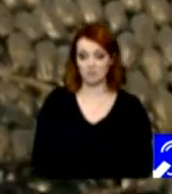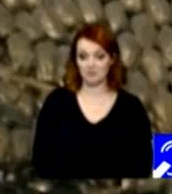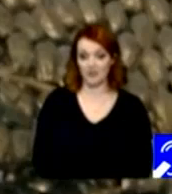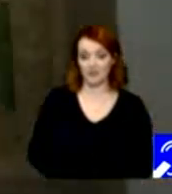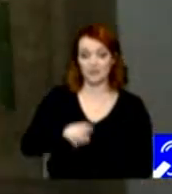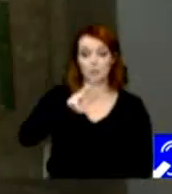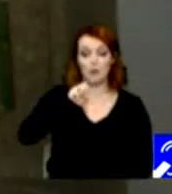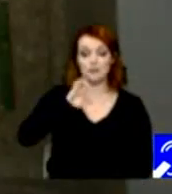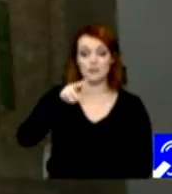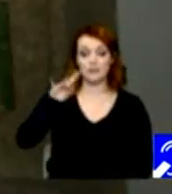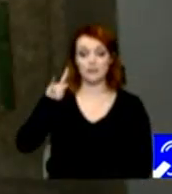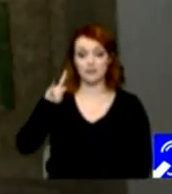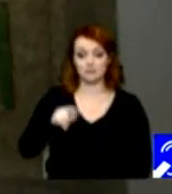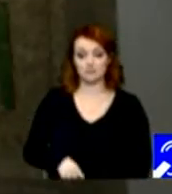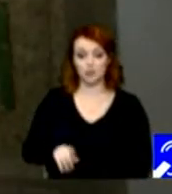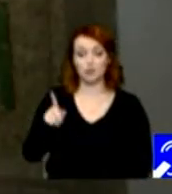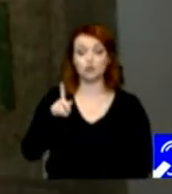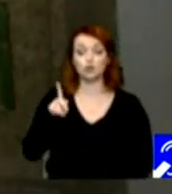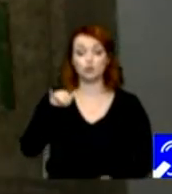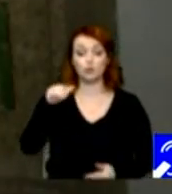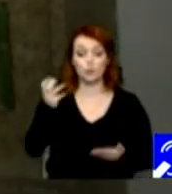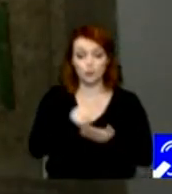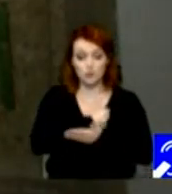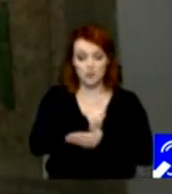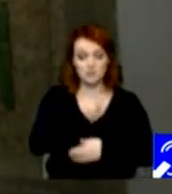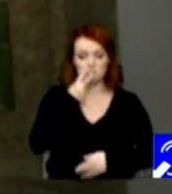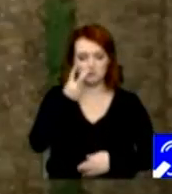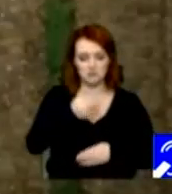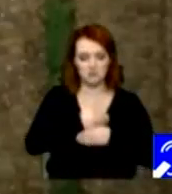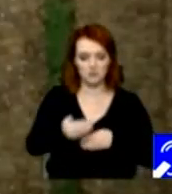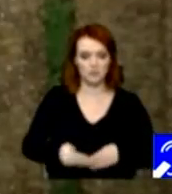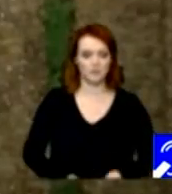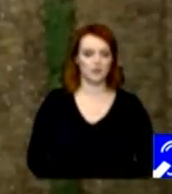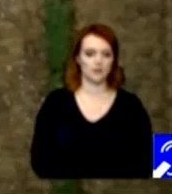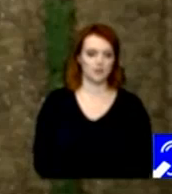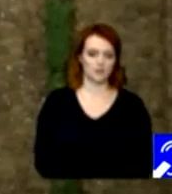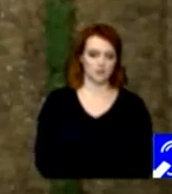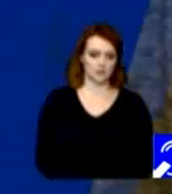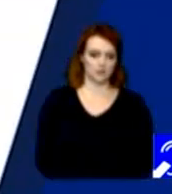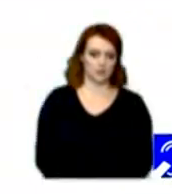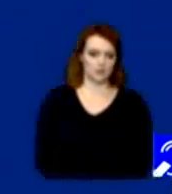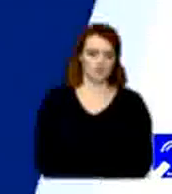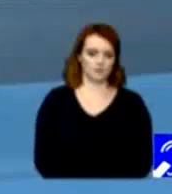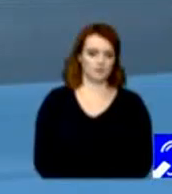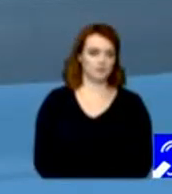reproduce cu ajutorul lor peisaje sau clădiri celebre vedete imediat inteligent null